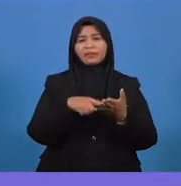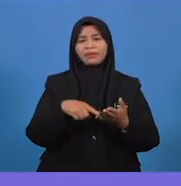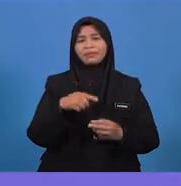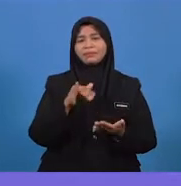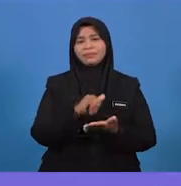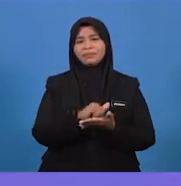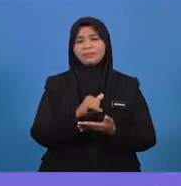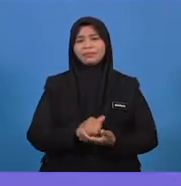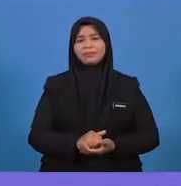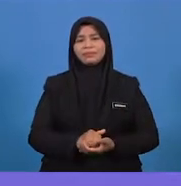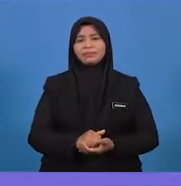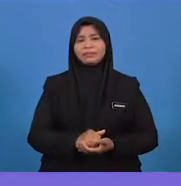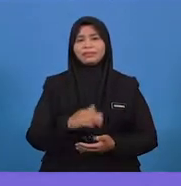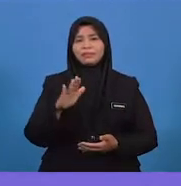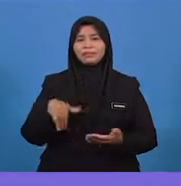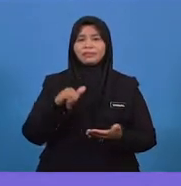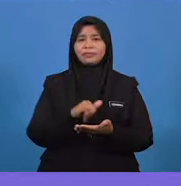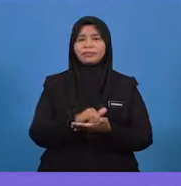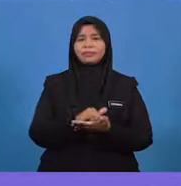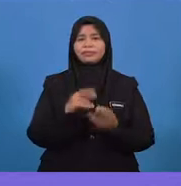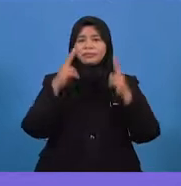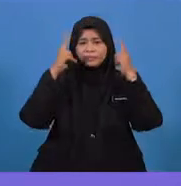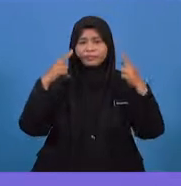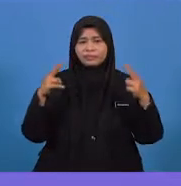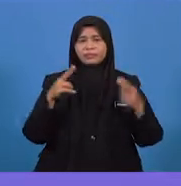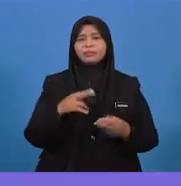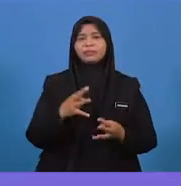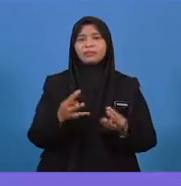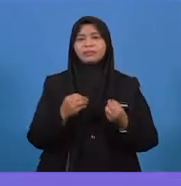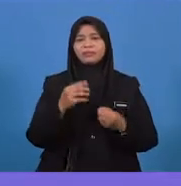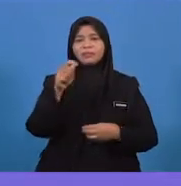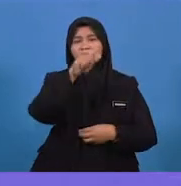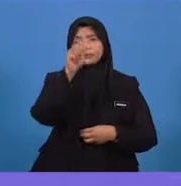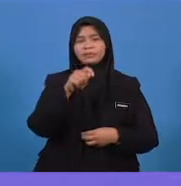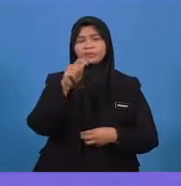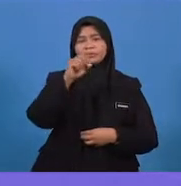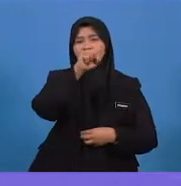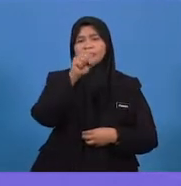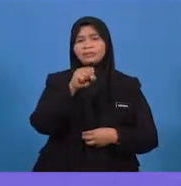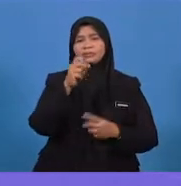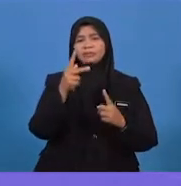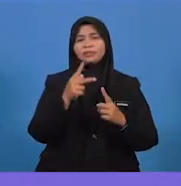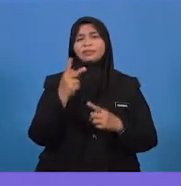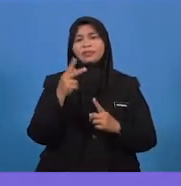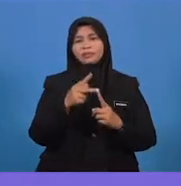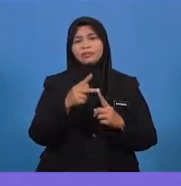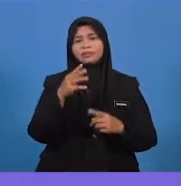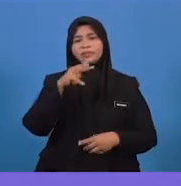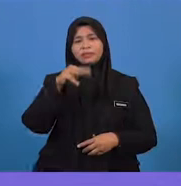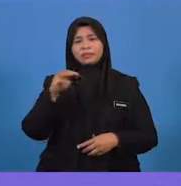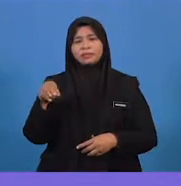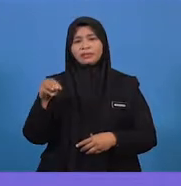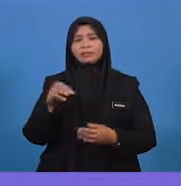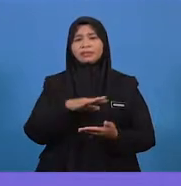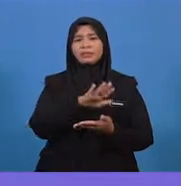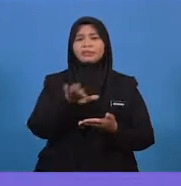Ustazah? Sebelum itu, Ustazah ingin bertanyakan soalan kepada murid-murid semua. Andai